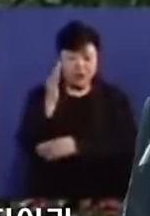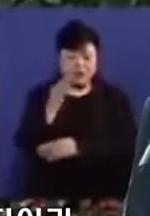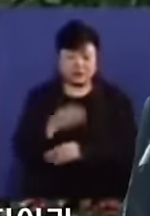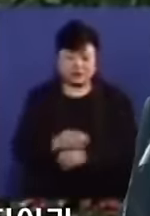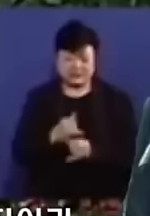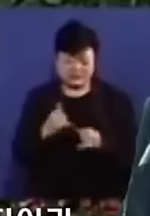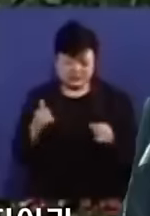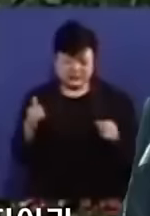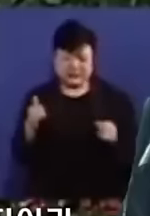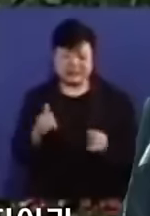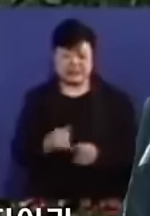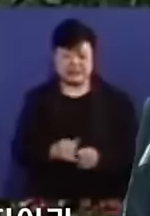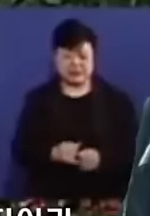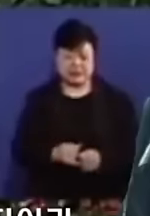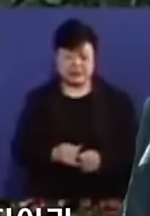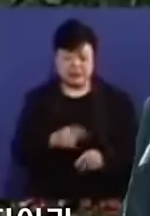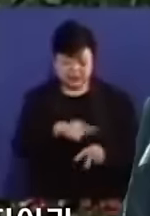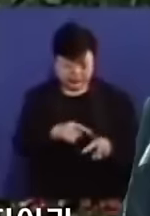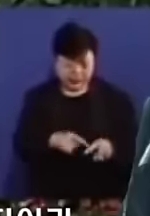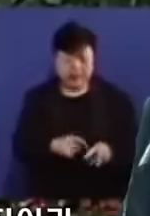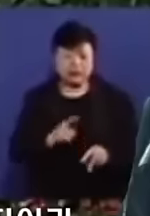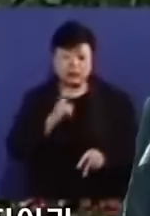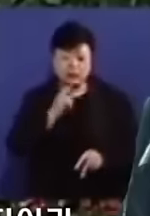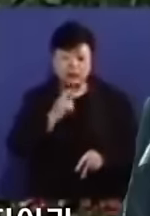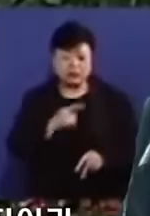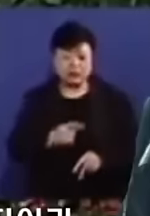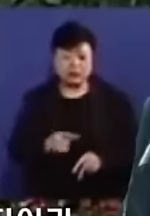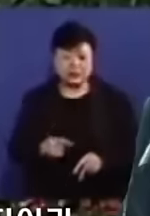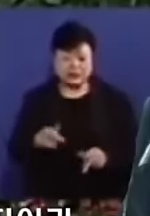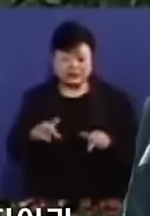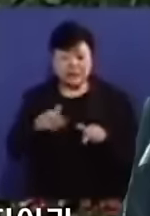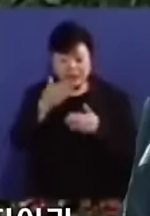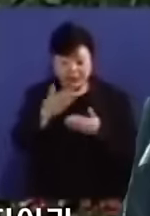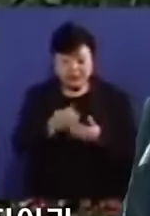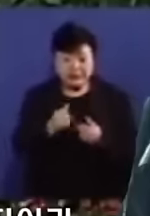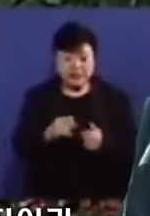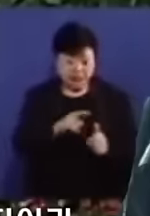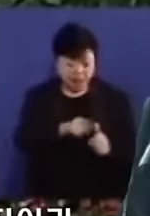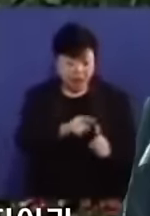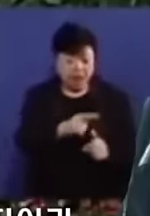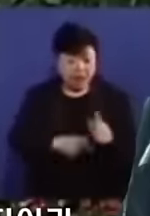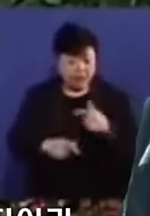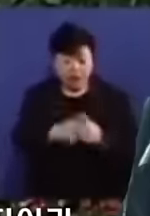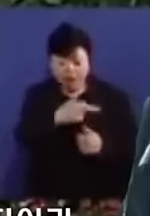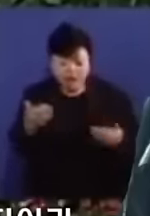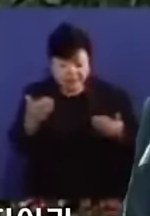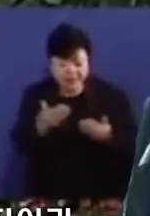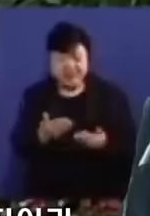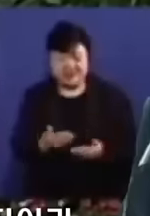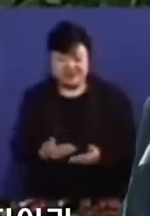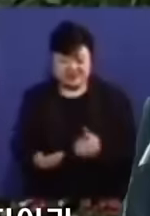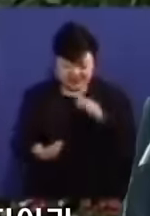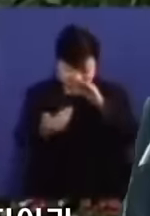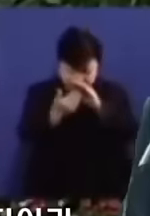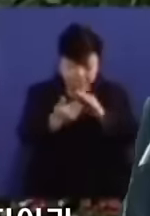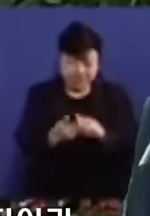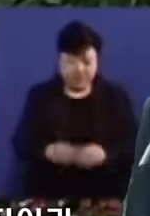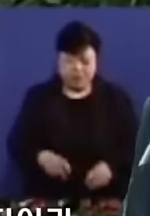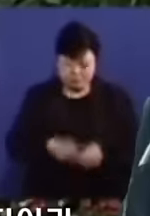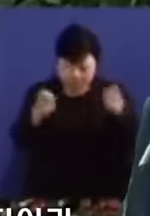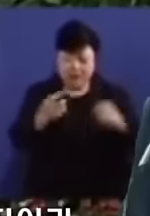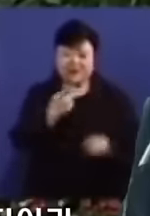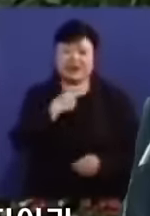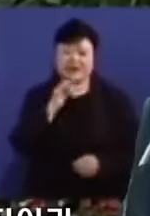중에 사고로 다리와 골반에 장애를 입고 크게 낙심한 소년에게 이렇게 말했습니다. 더 큰 일을 해내려고 사고를 당한